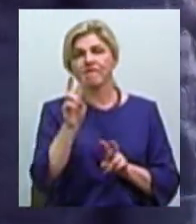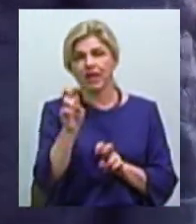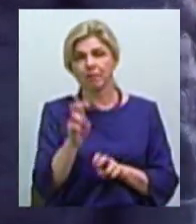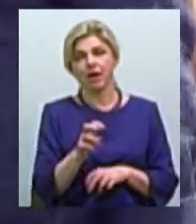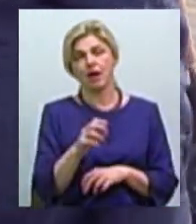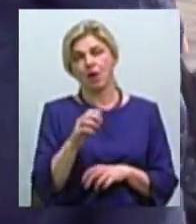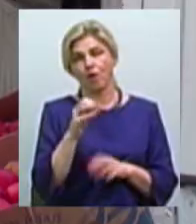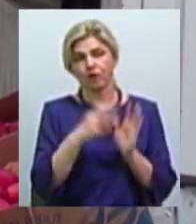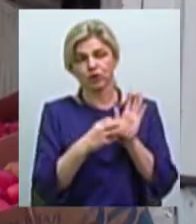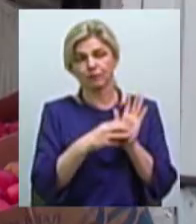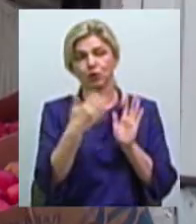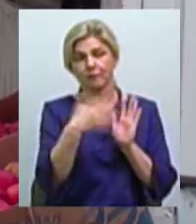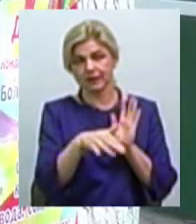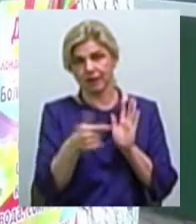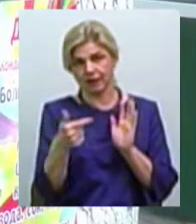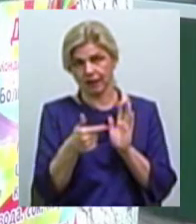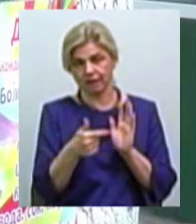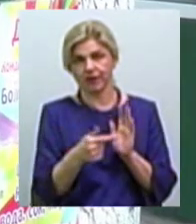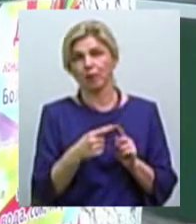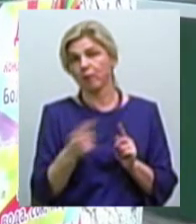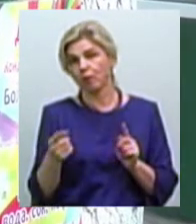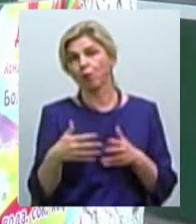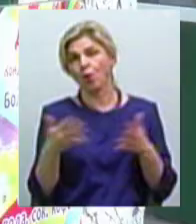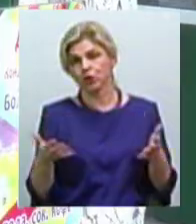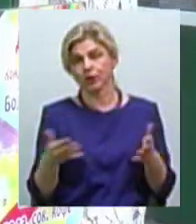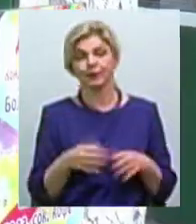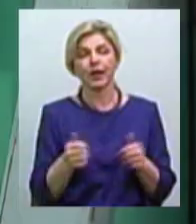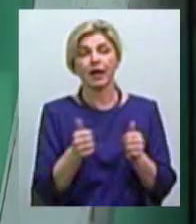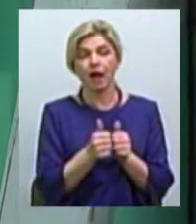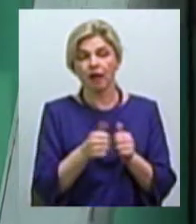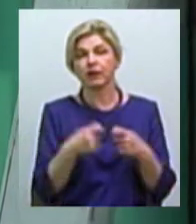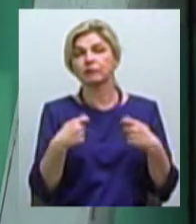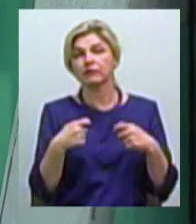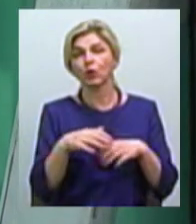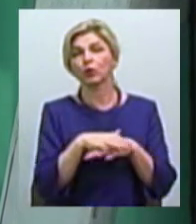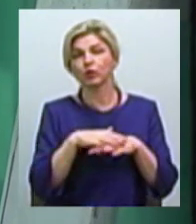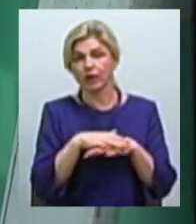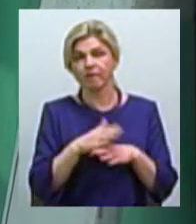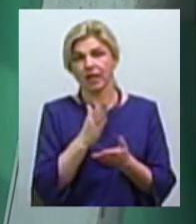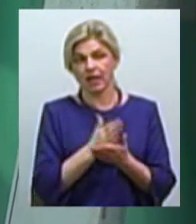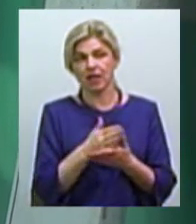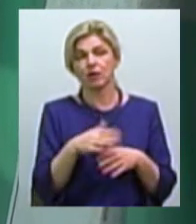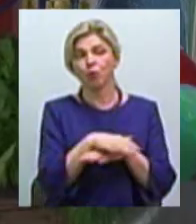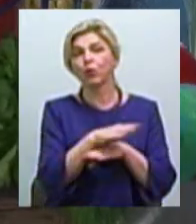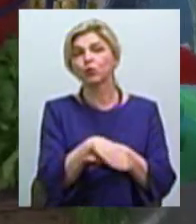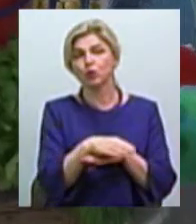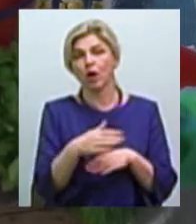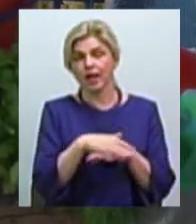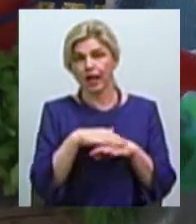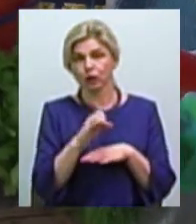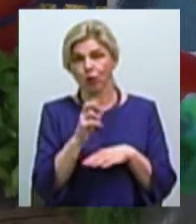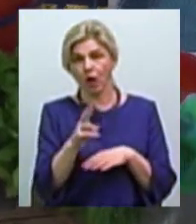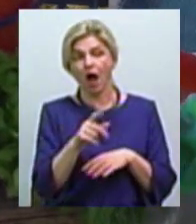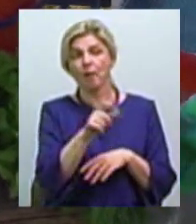осіб – від 850 гривень. Поруч із місцем стихійної торгівлі по вулиці Крилова є порожній ринок. Продавці намагаються виносити